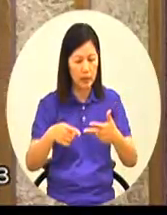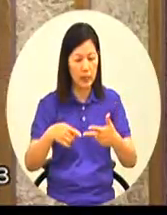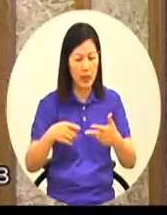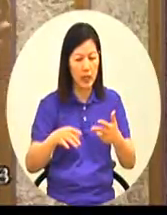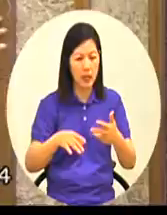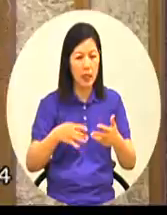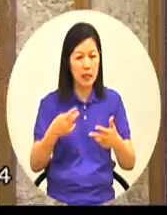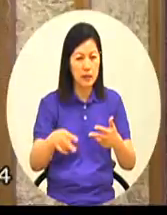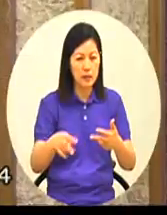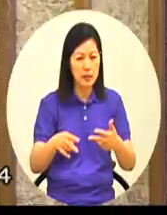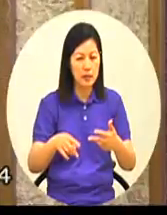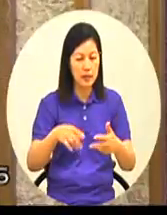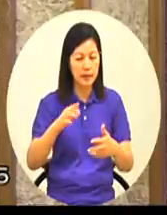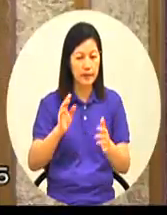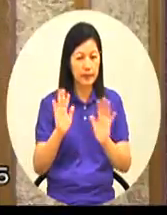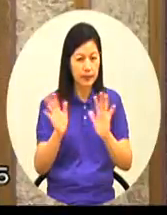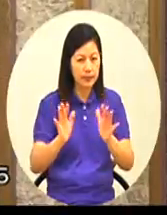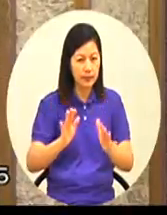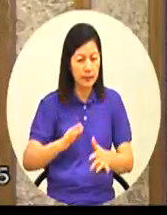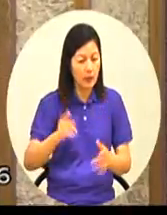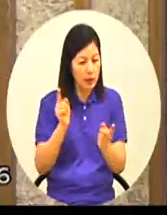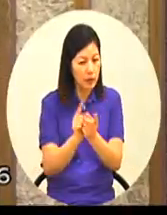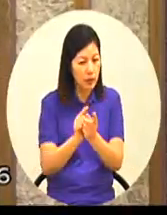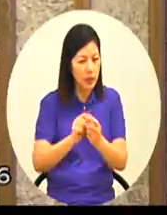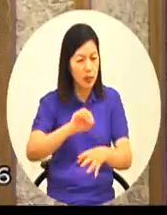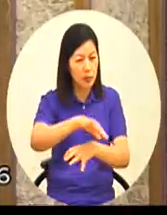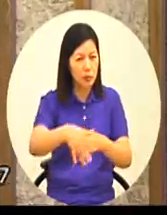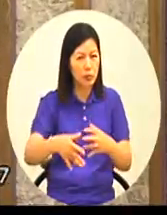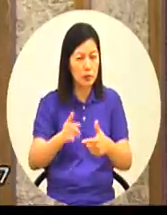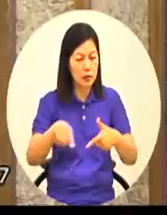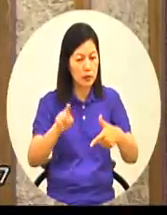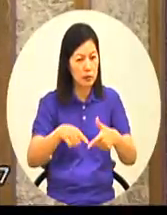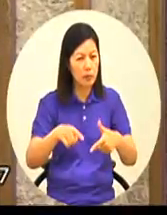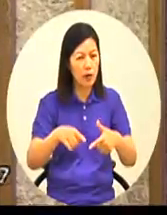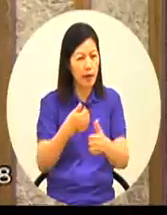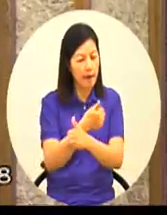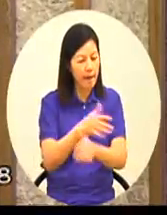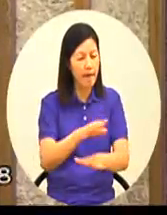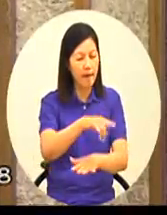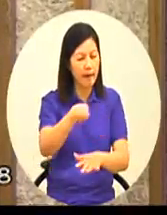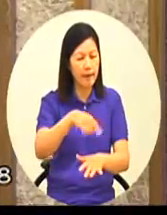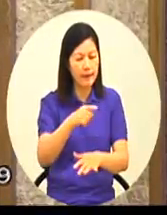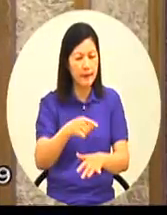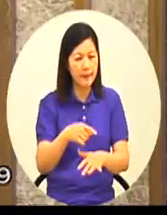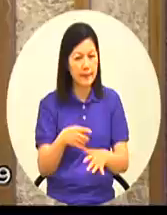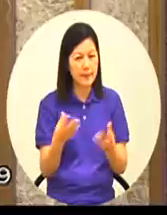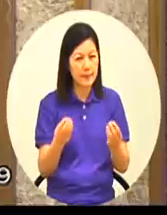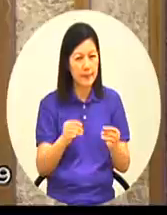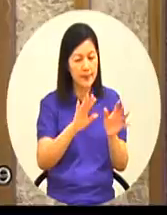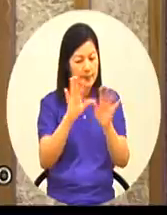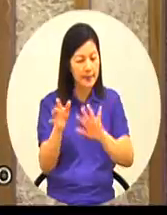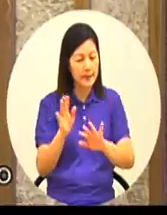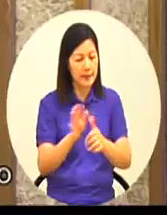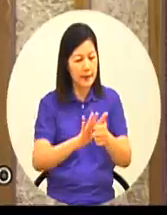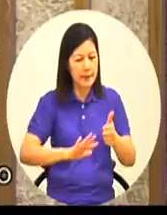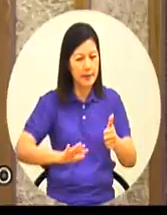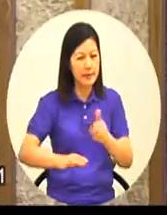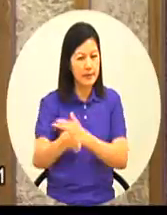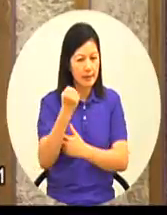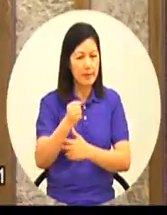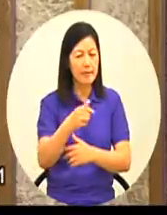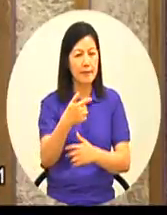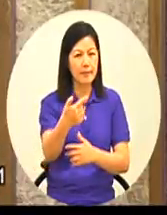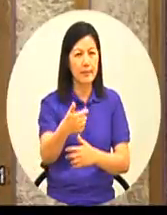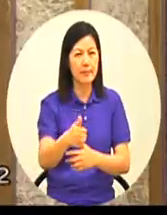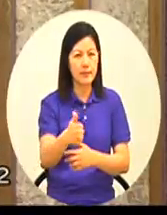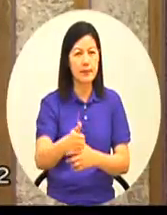来讲，可能他们一辈子的一个国际化的经验，或是追求国际化，就在那个时候，所以这是无形的，可是是巨大的影响力。那第二部分，其实我